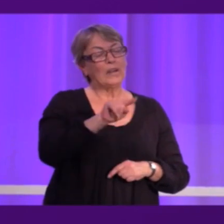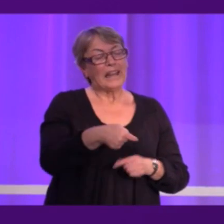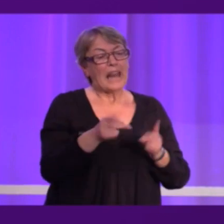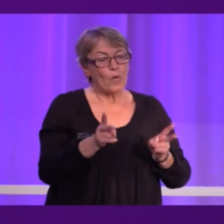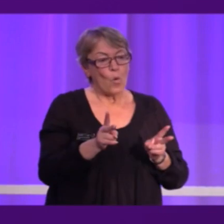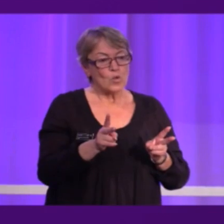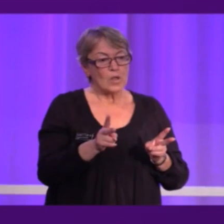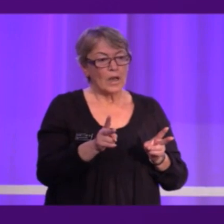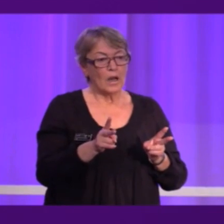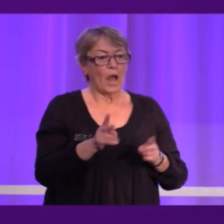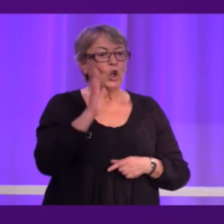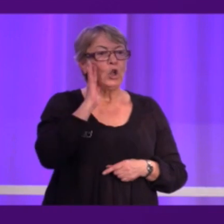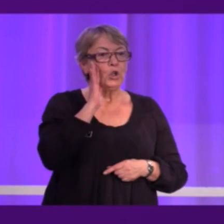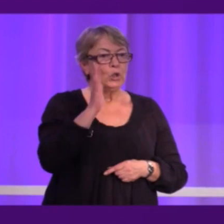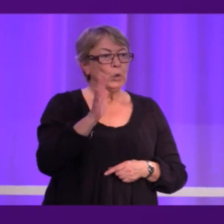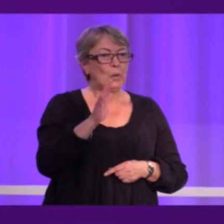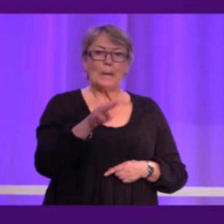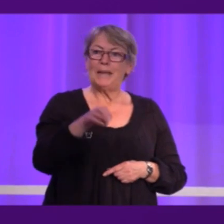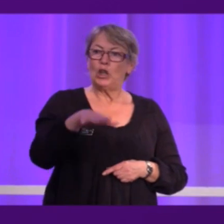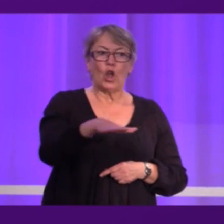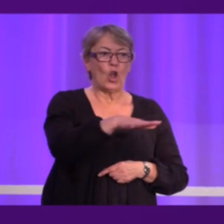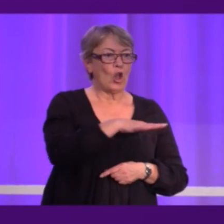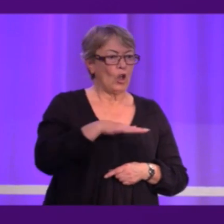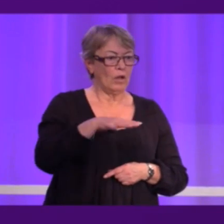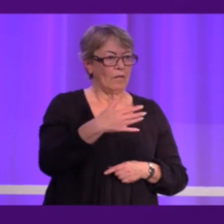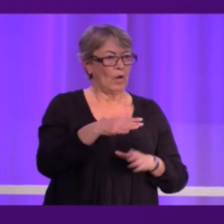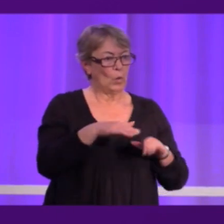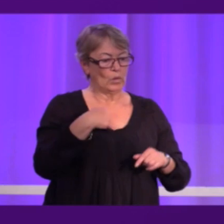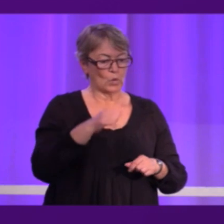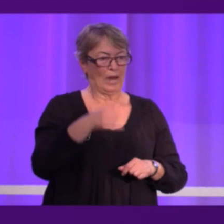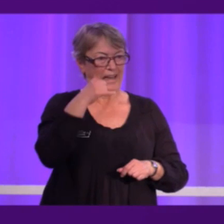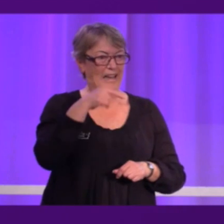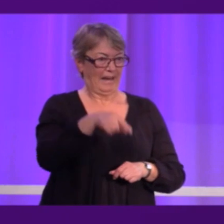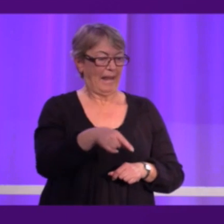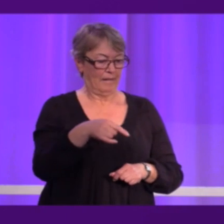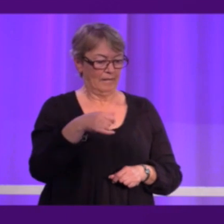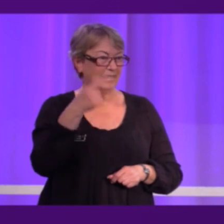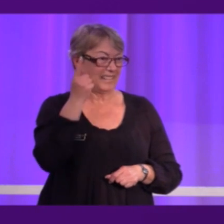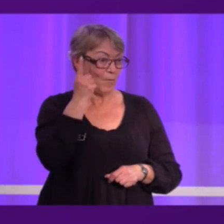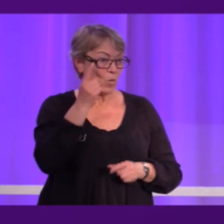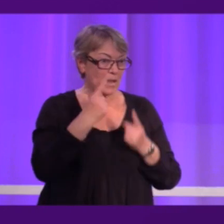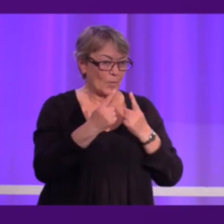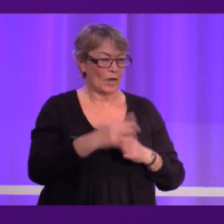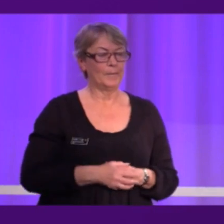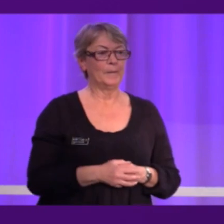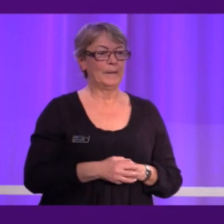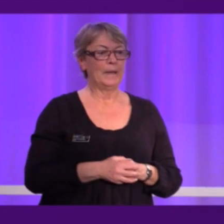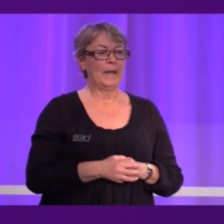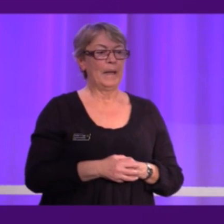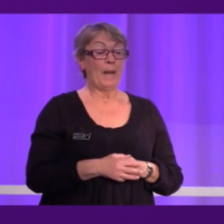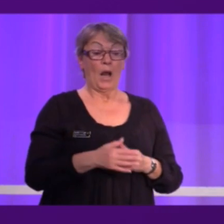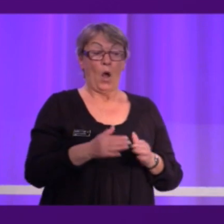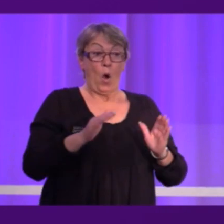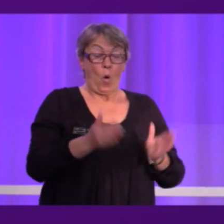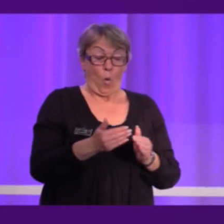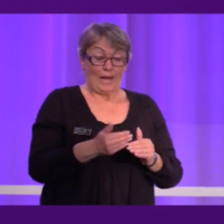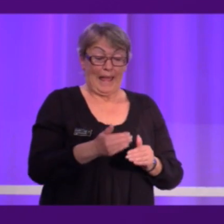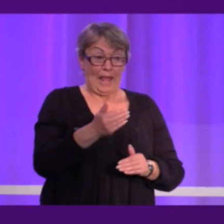också att ljudmiljön var ganska lugn där jag stod och skulle ringa det här telefonsamtalet. Men ganska kort efter